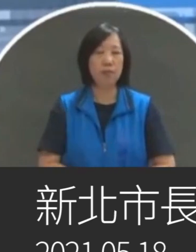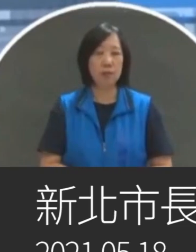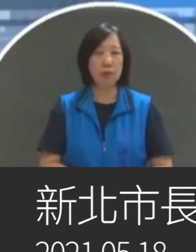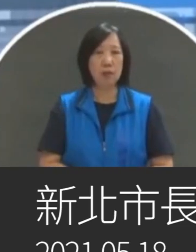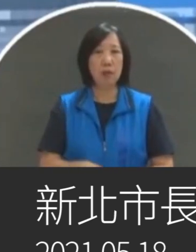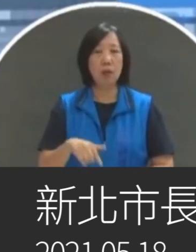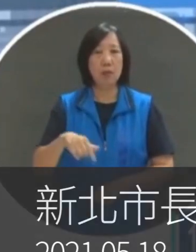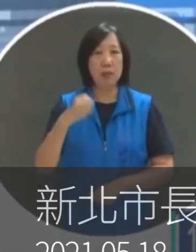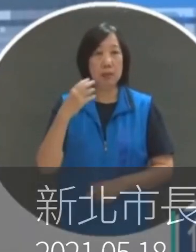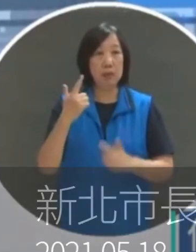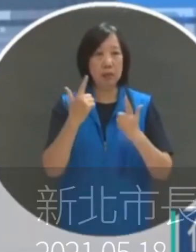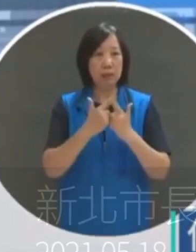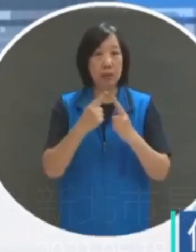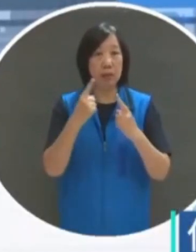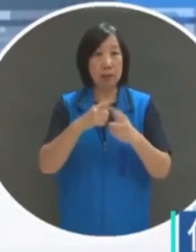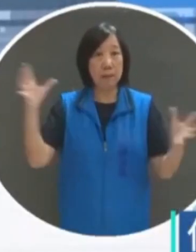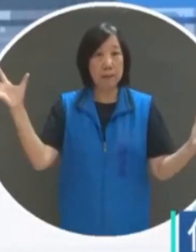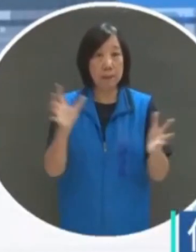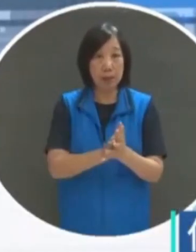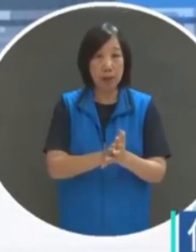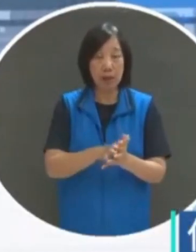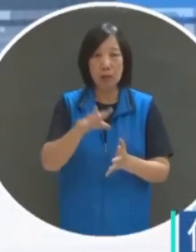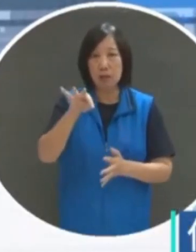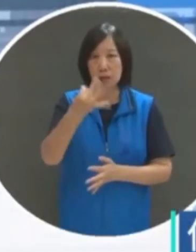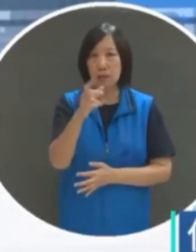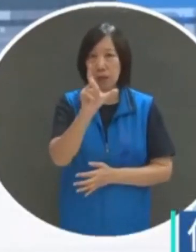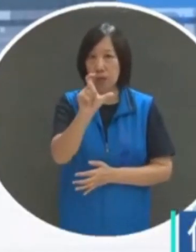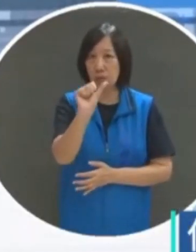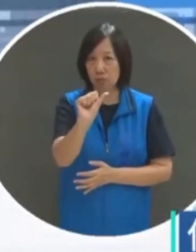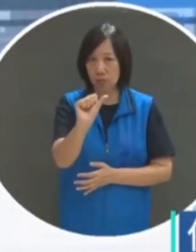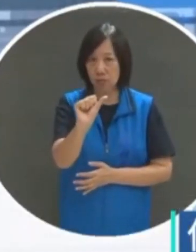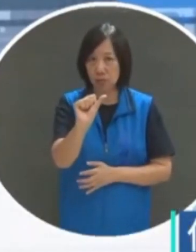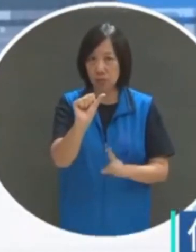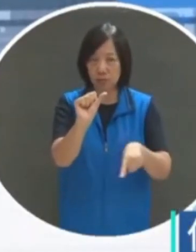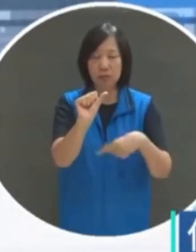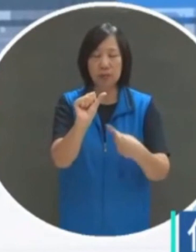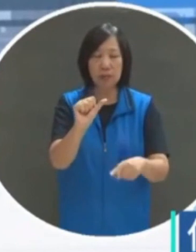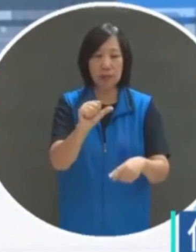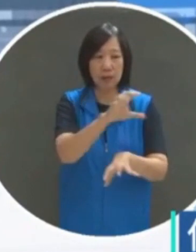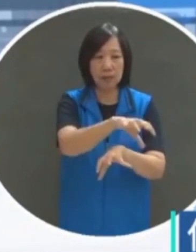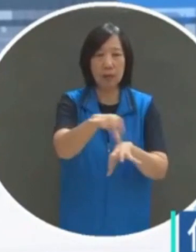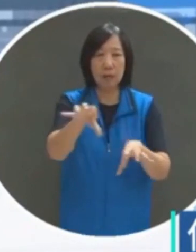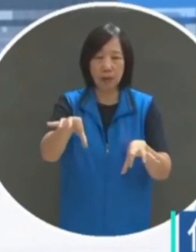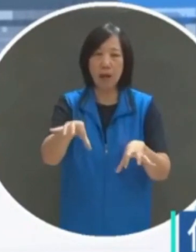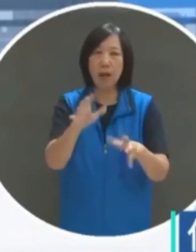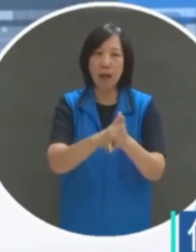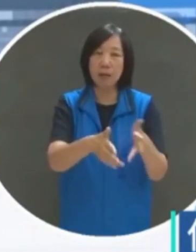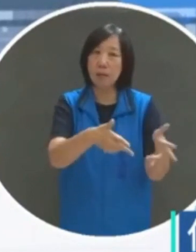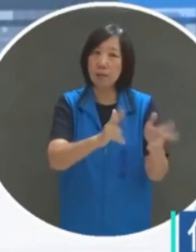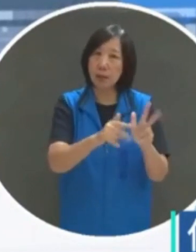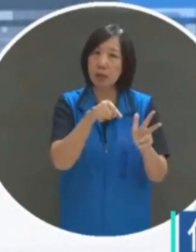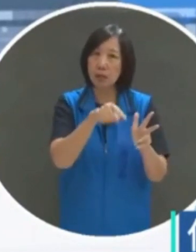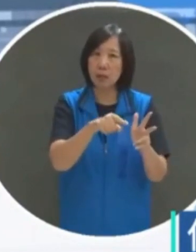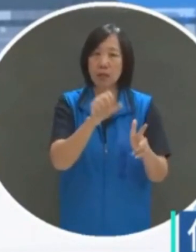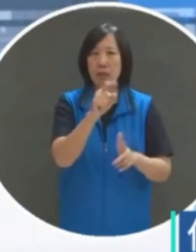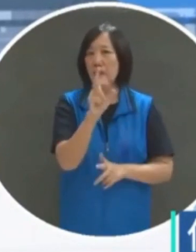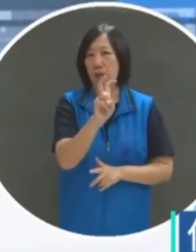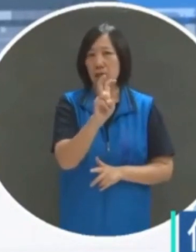今天 CDC 在下午两点公布，新北市新增的确诊人数